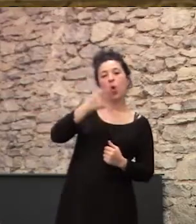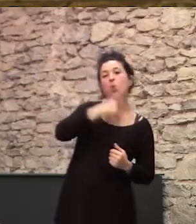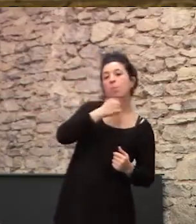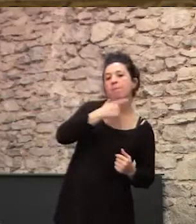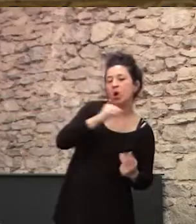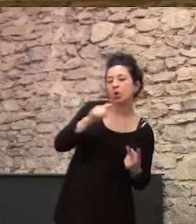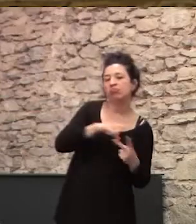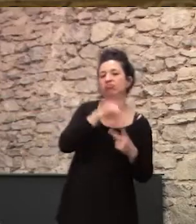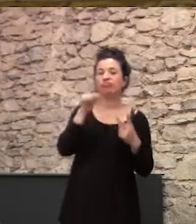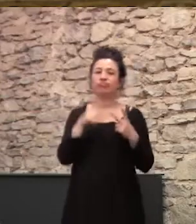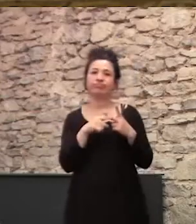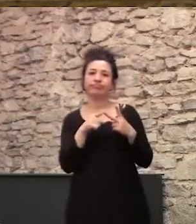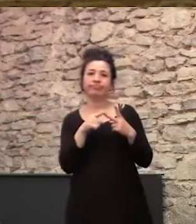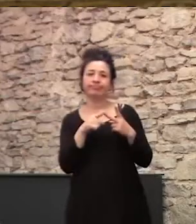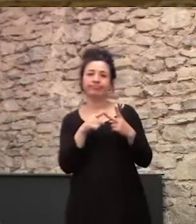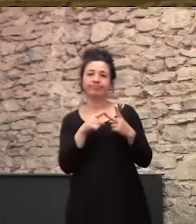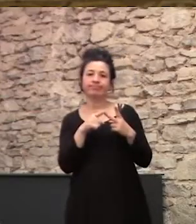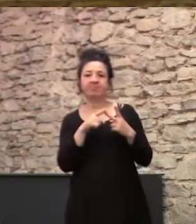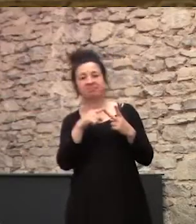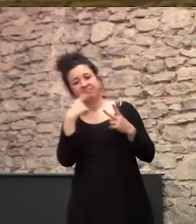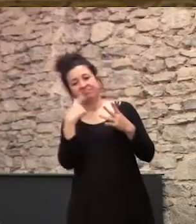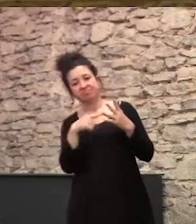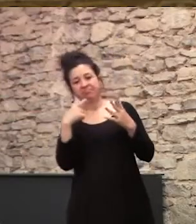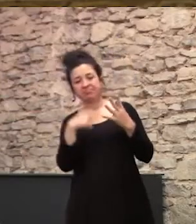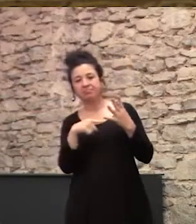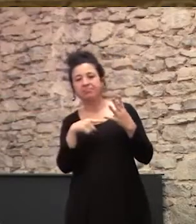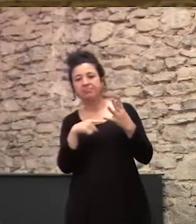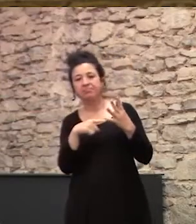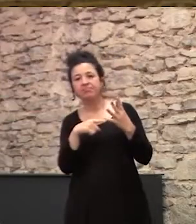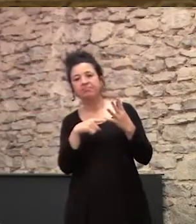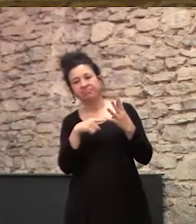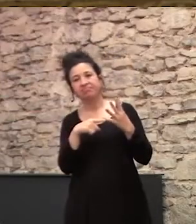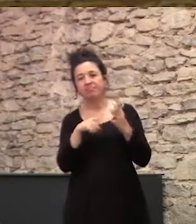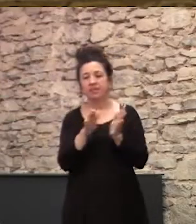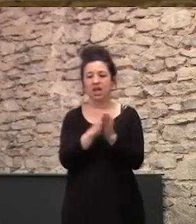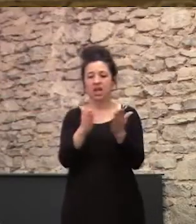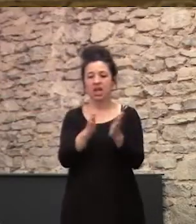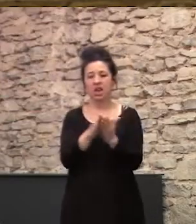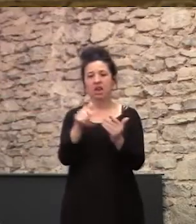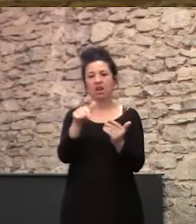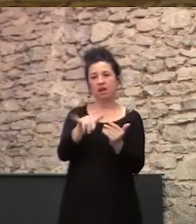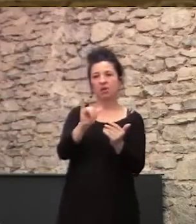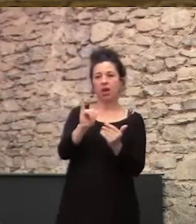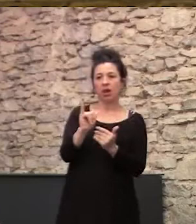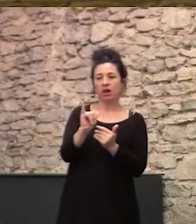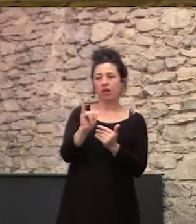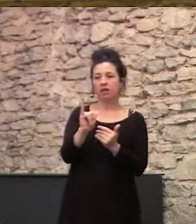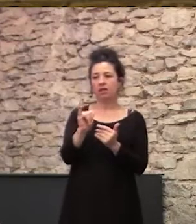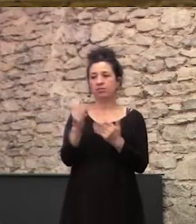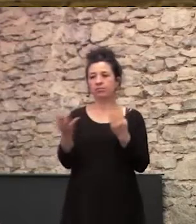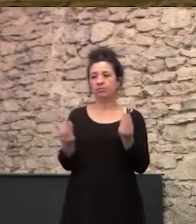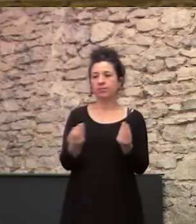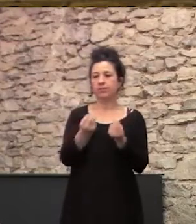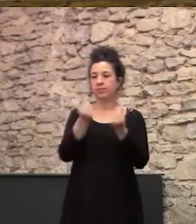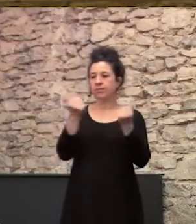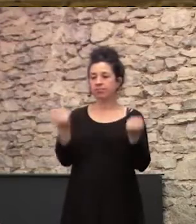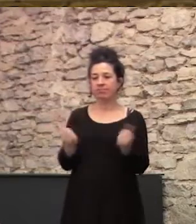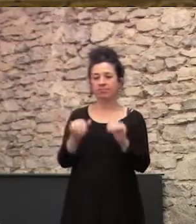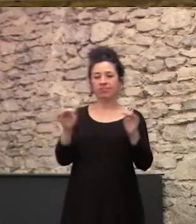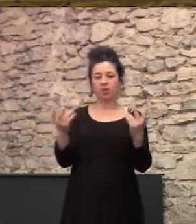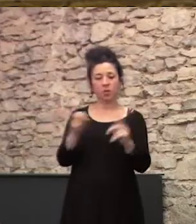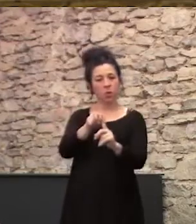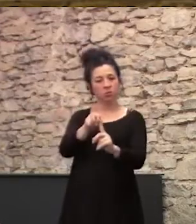batzuetan mendik uste dut badaukagula, norberak badaukala bere osea, munduari, ba, munduari